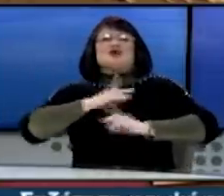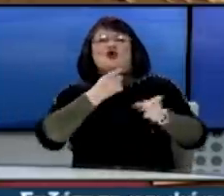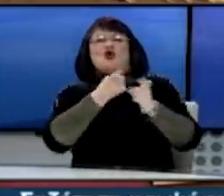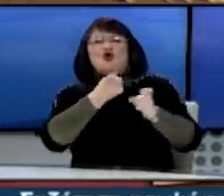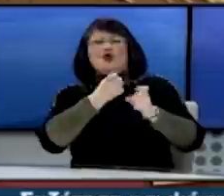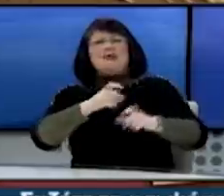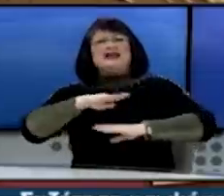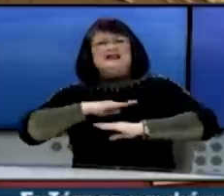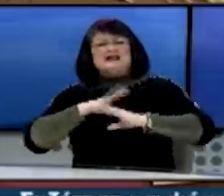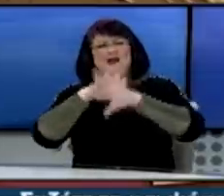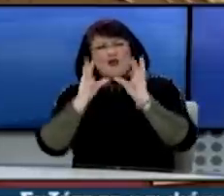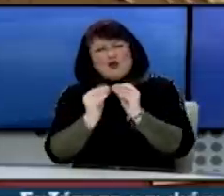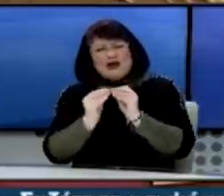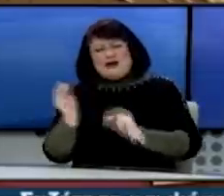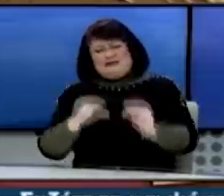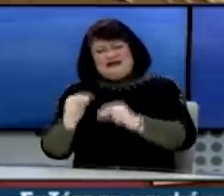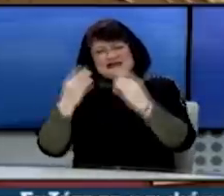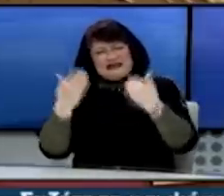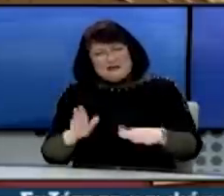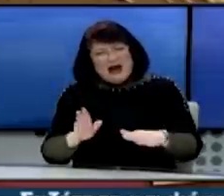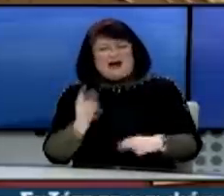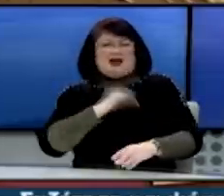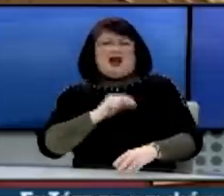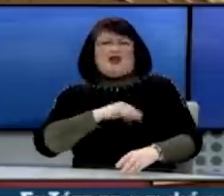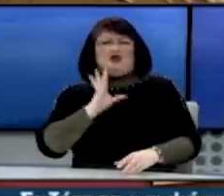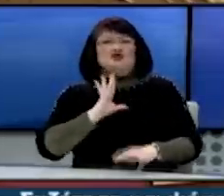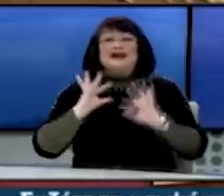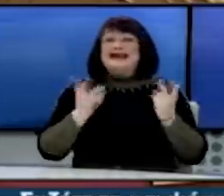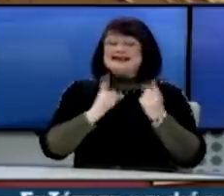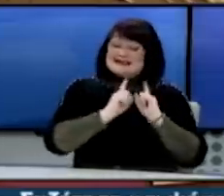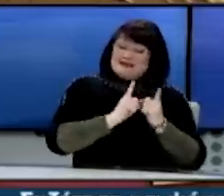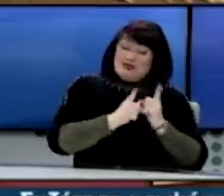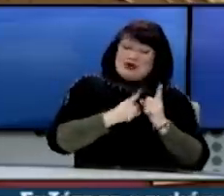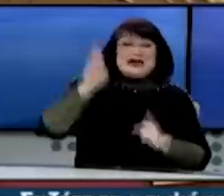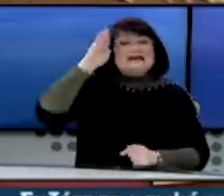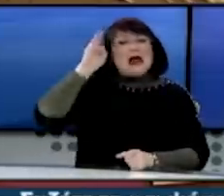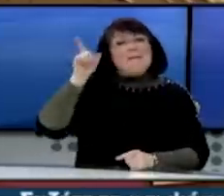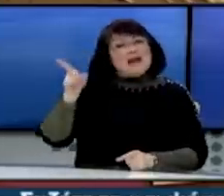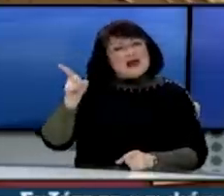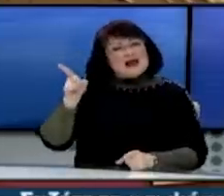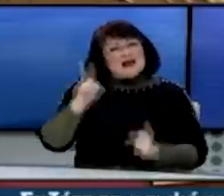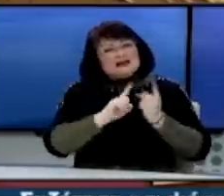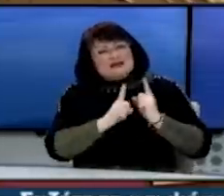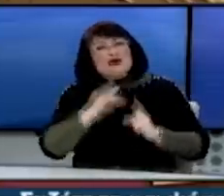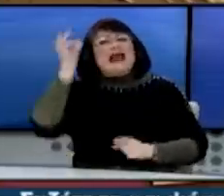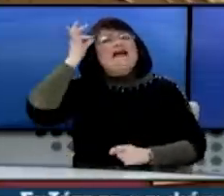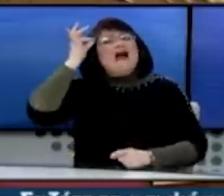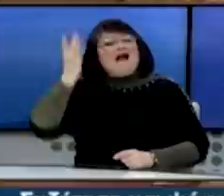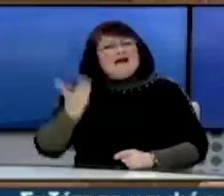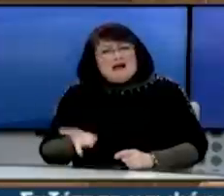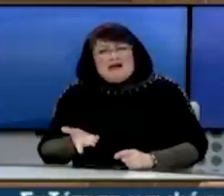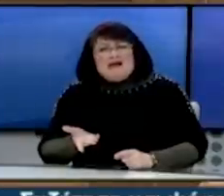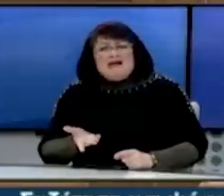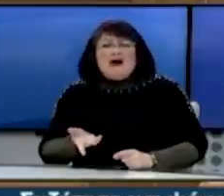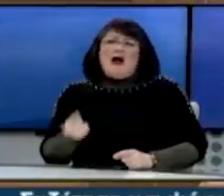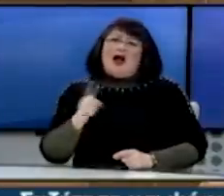που παρέα ψηφίσατε στη Βουλή, είτε αυτό αφορά συμφωνίες με τις Ηνωμένες Πολιτείες Αμερικής είτε με τη Γαλλία,